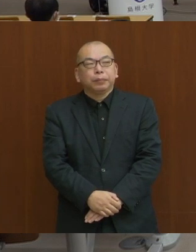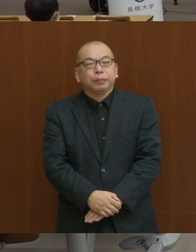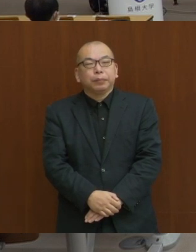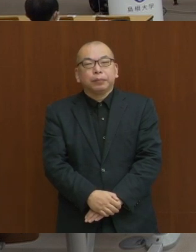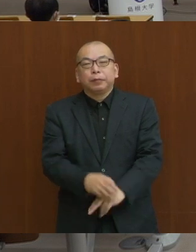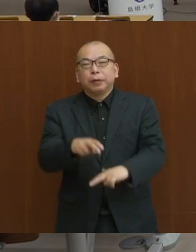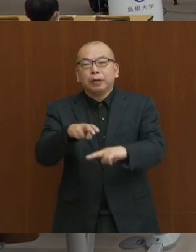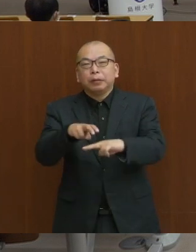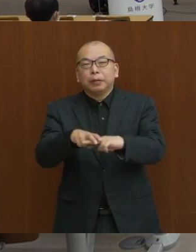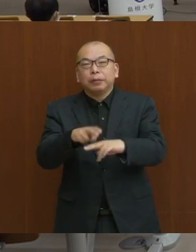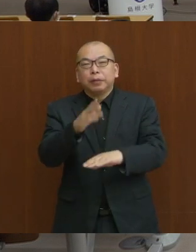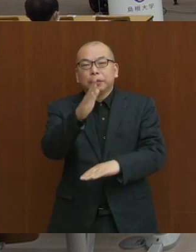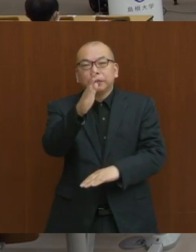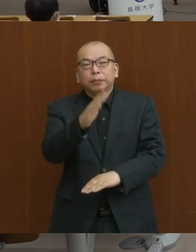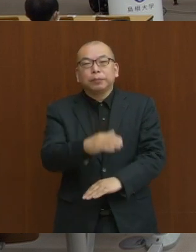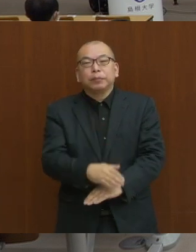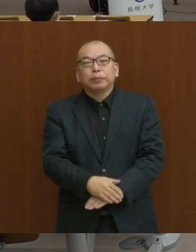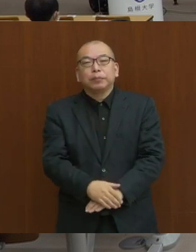着席。